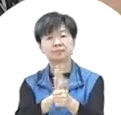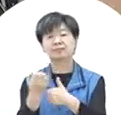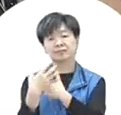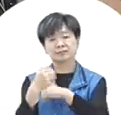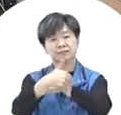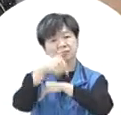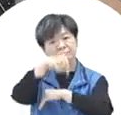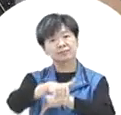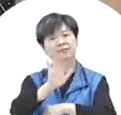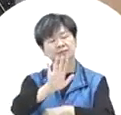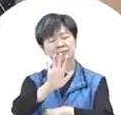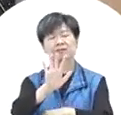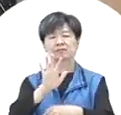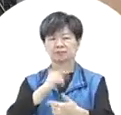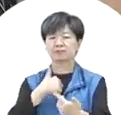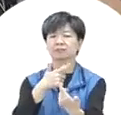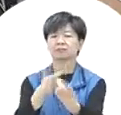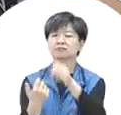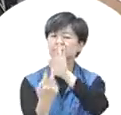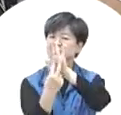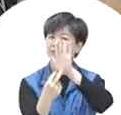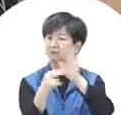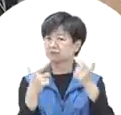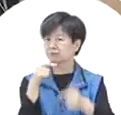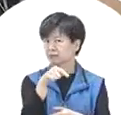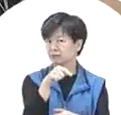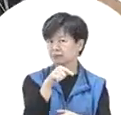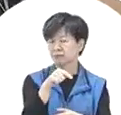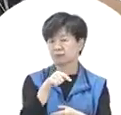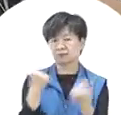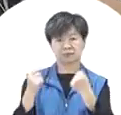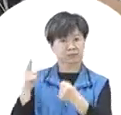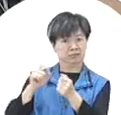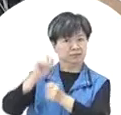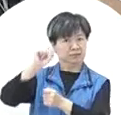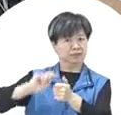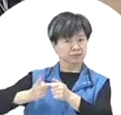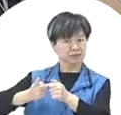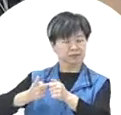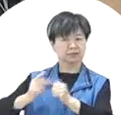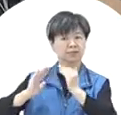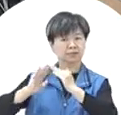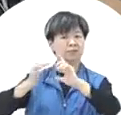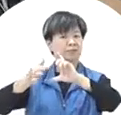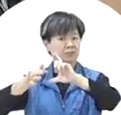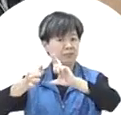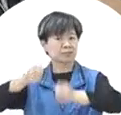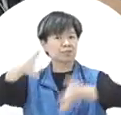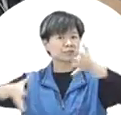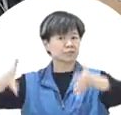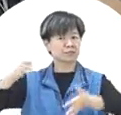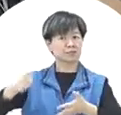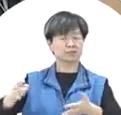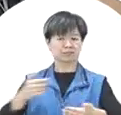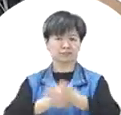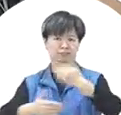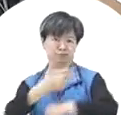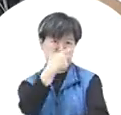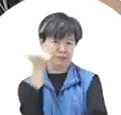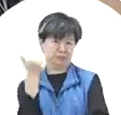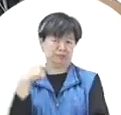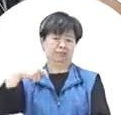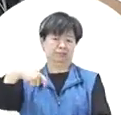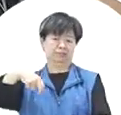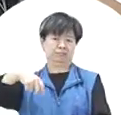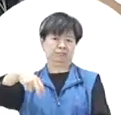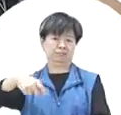所以我才说不只是偏向有新巴，像他们永和的都市。一样啊，他们的交通这么便利，其实走路就会